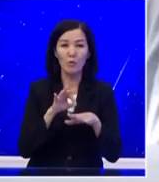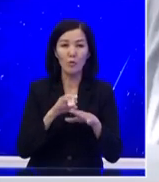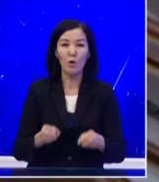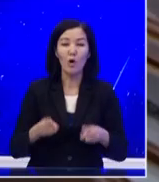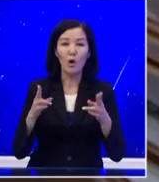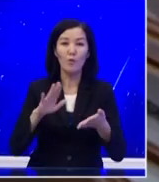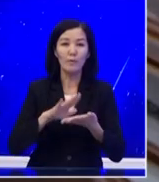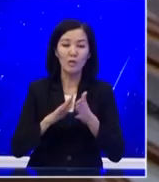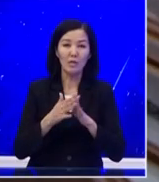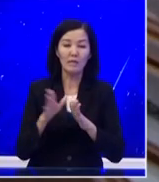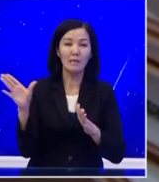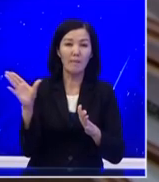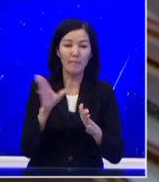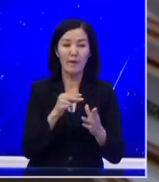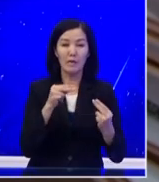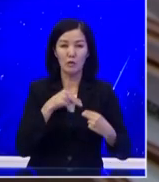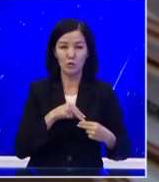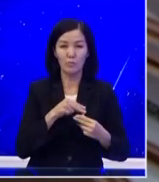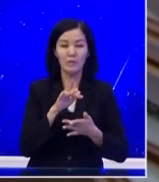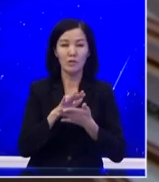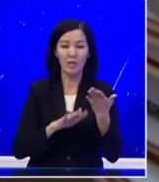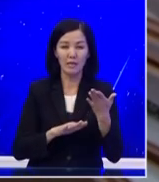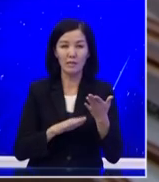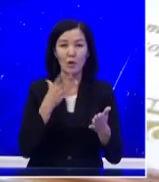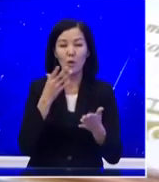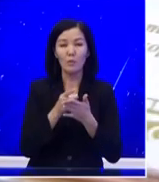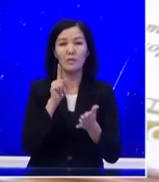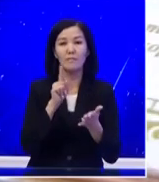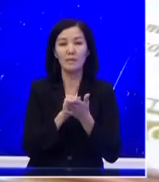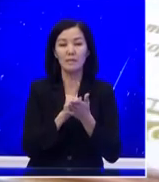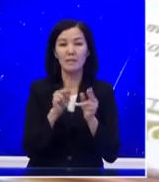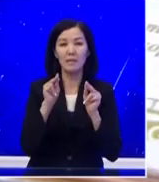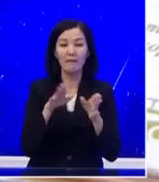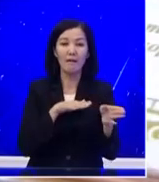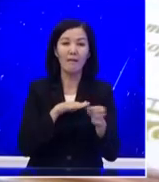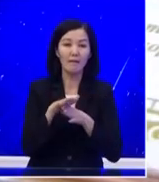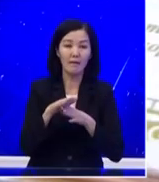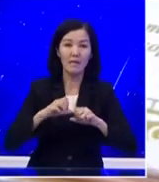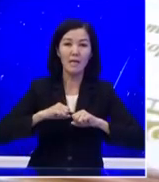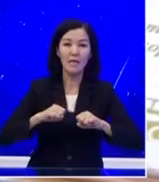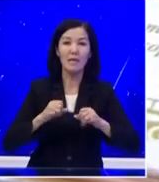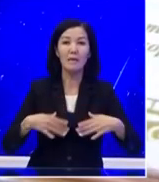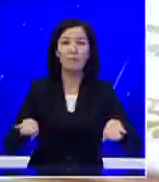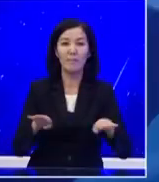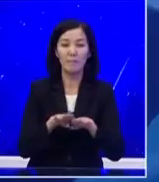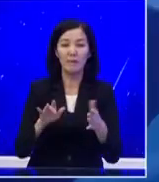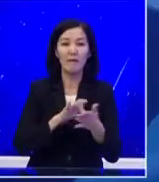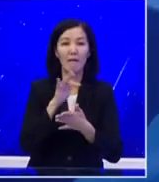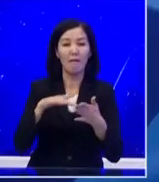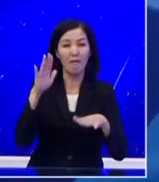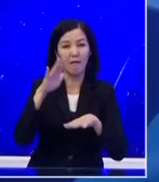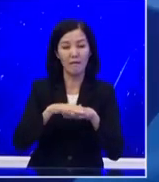қауіптен қаймықпады. Бетпе-бет келді. Міндетін мінсіз атқарды. Еңбектері ерлікке пара-пар деді қала әкімі.